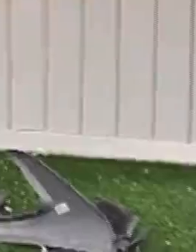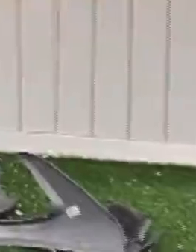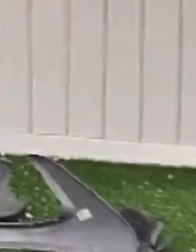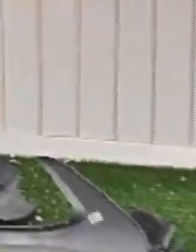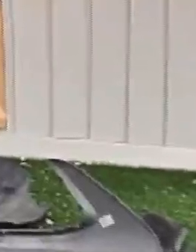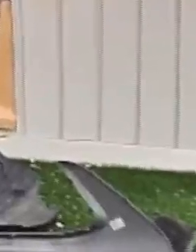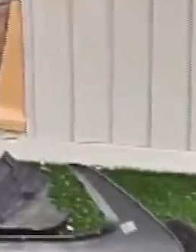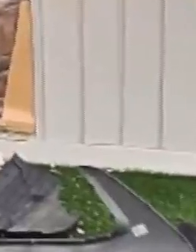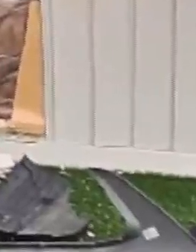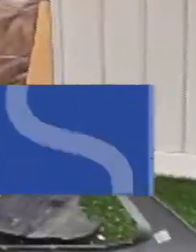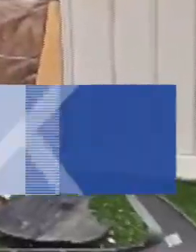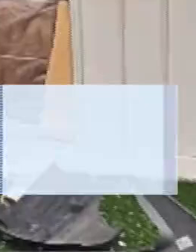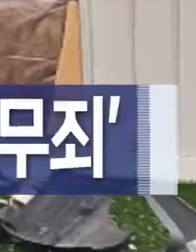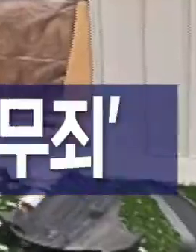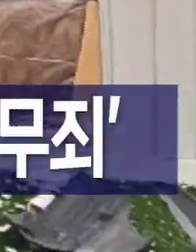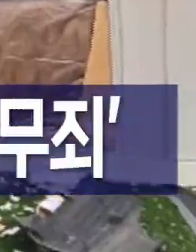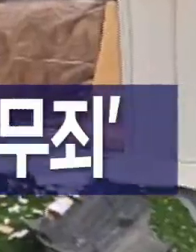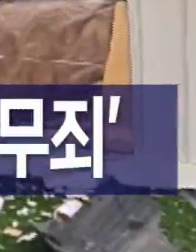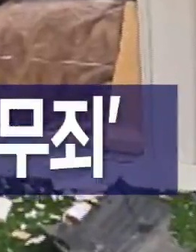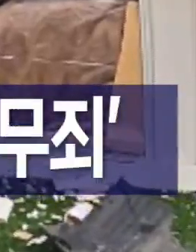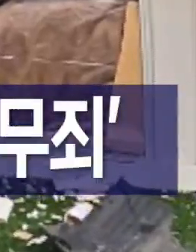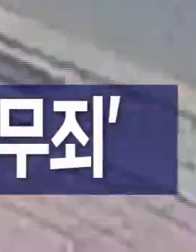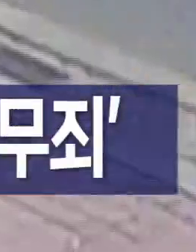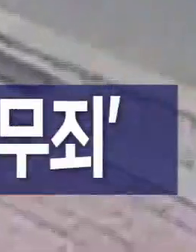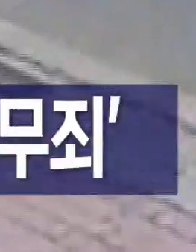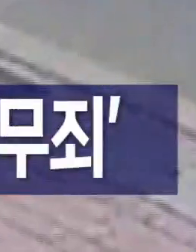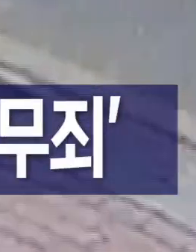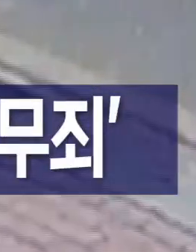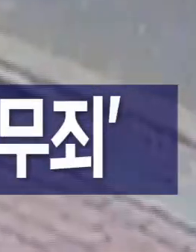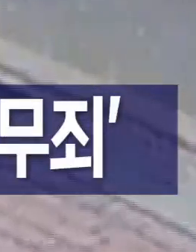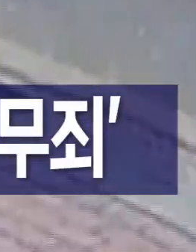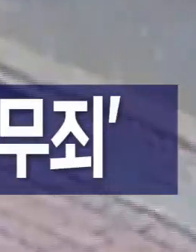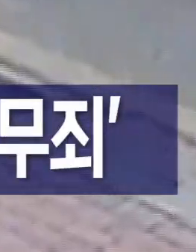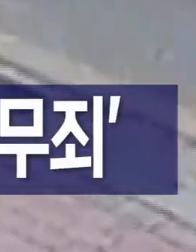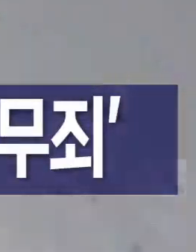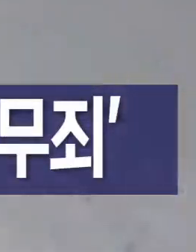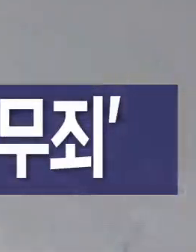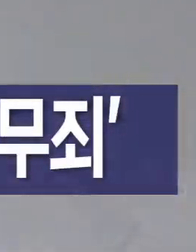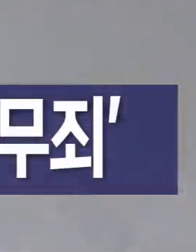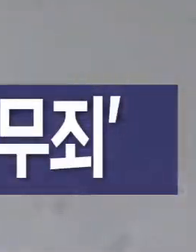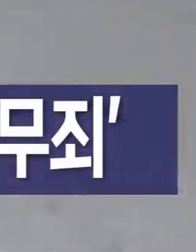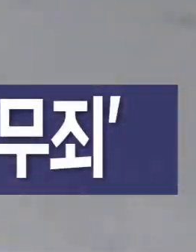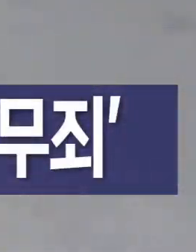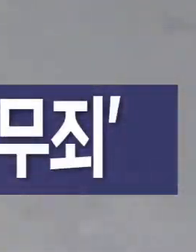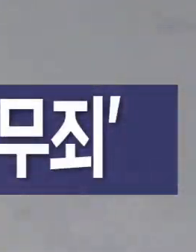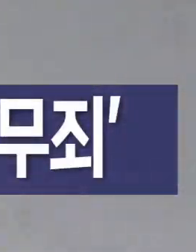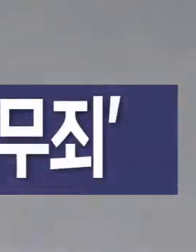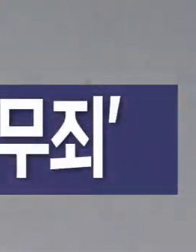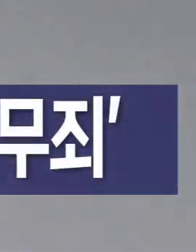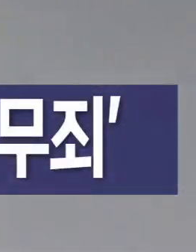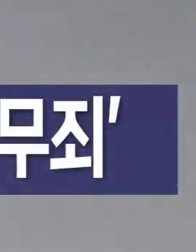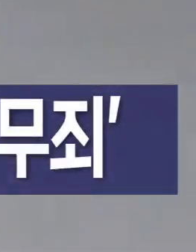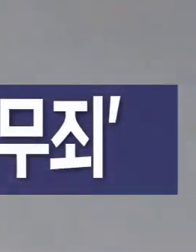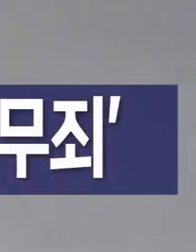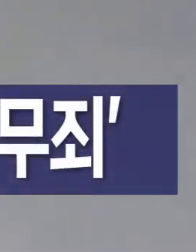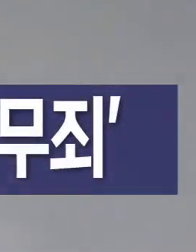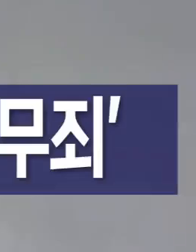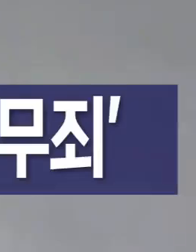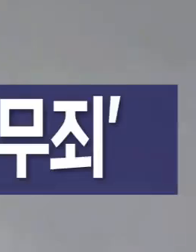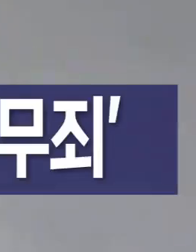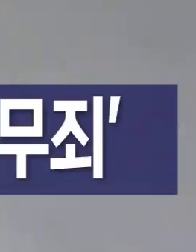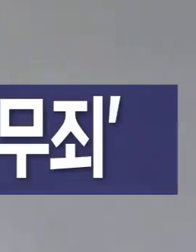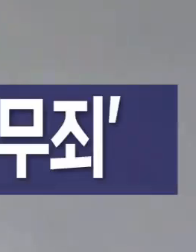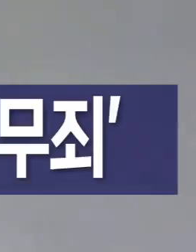반영됐습니다 음주전에 하자 고를 내고 자 치기를 한 남녀에게 법원이 령을 선고했습니다 하지만